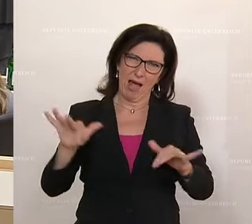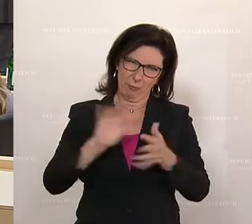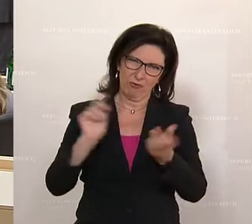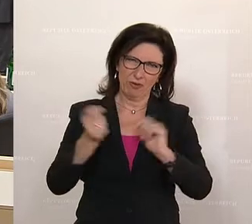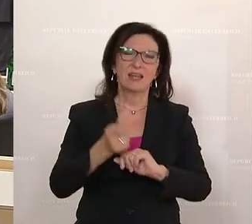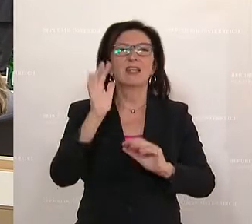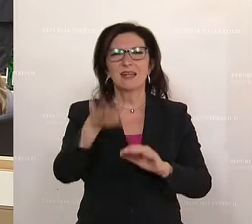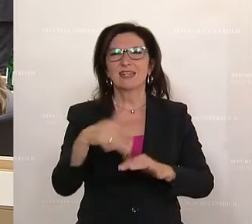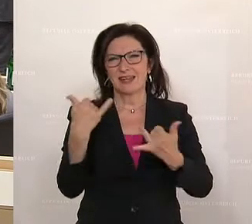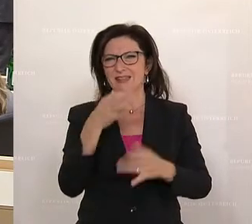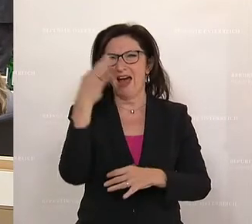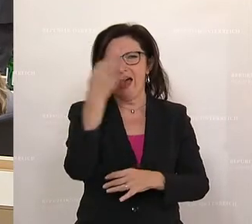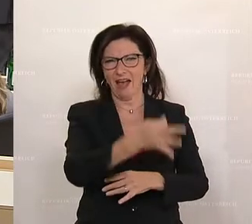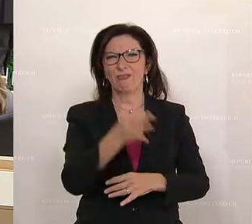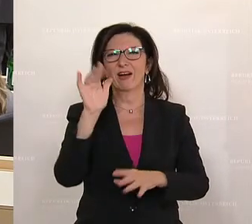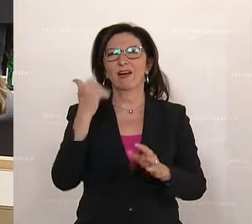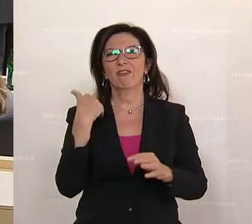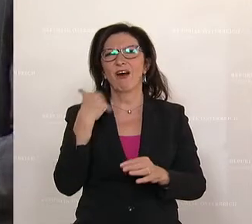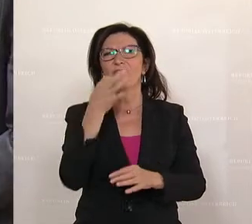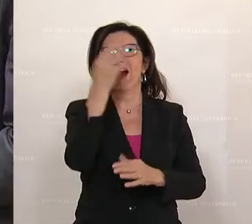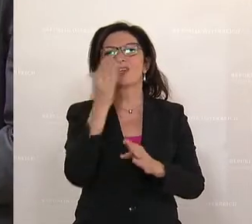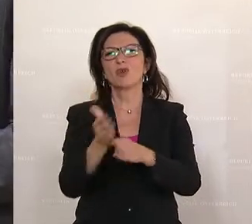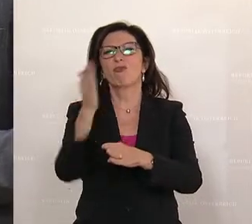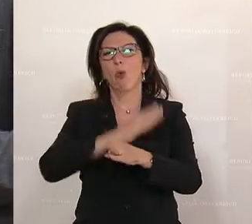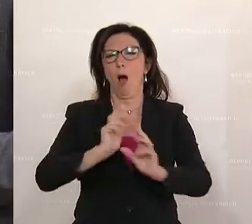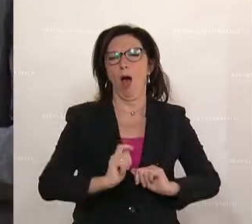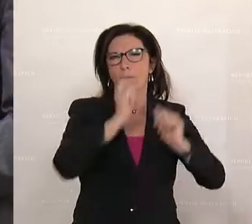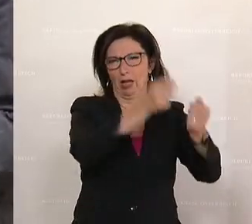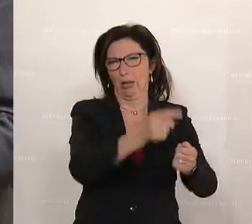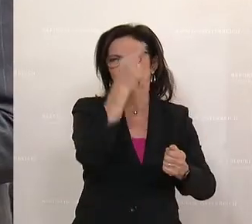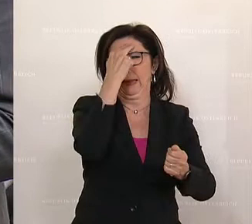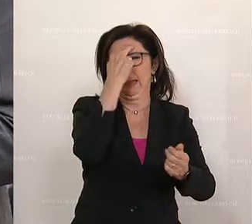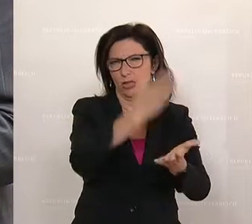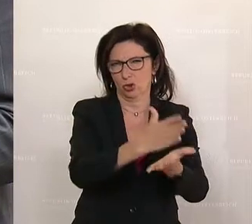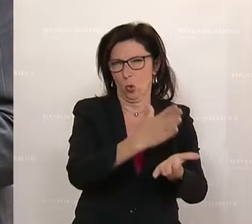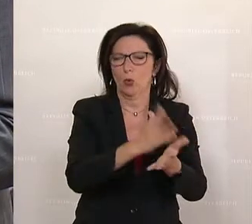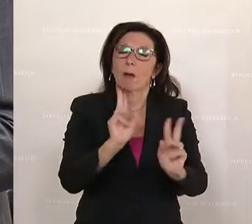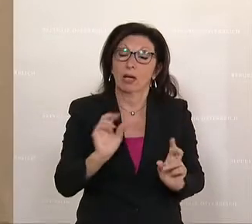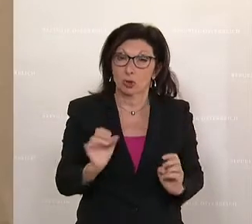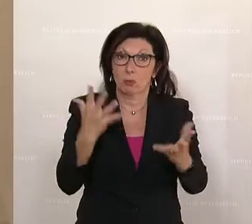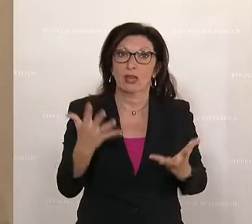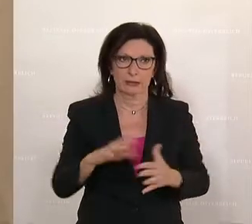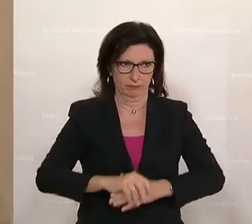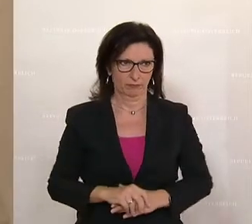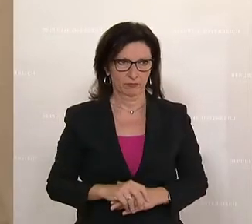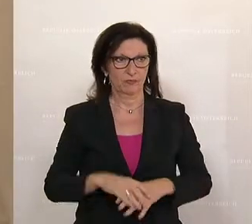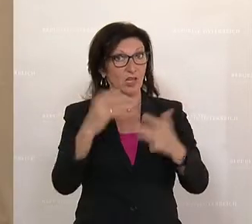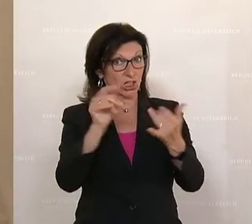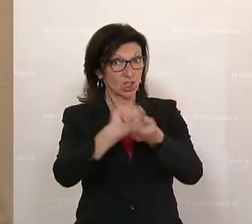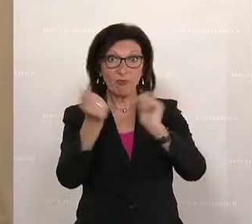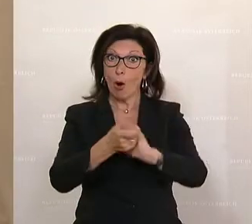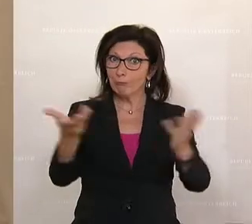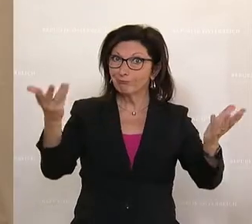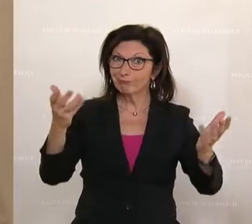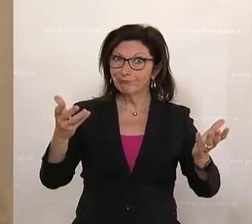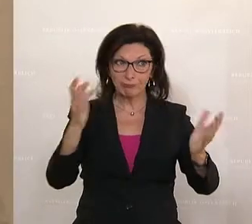vorformulierten Anfrage, die Sie kennen, aber vielleicht noch eine Vorbemerkung. Der industrielle Pierer, ja,